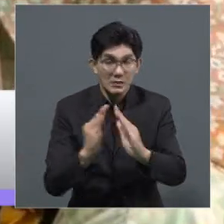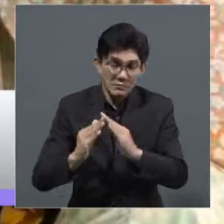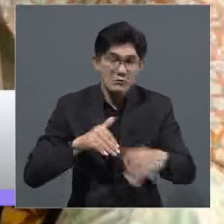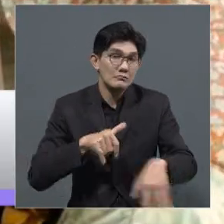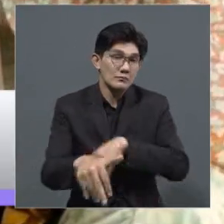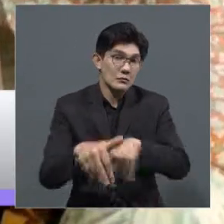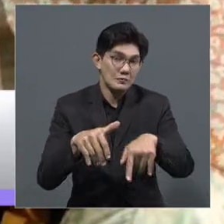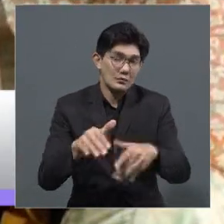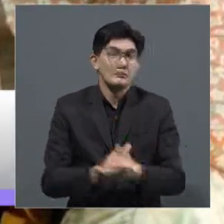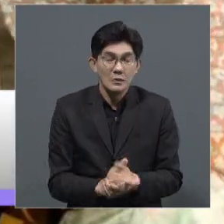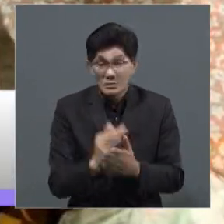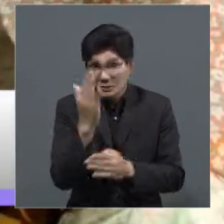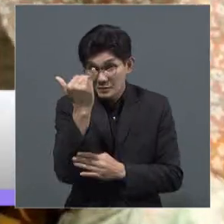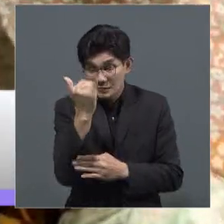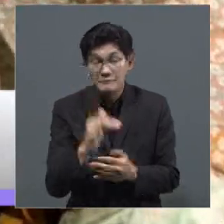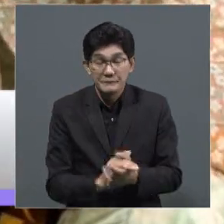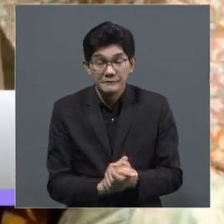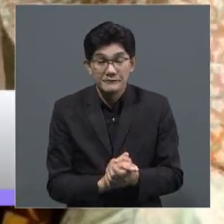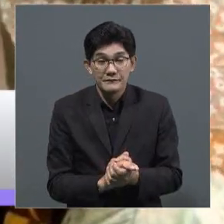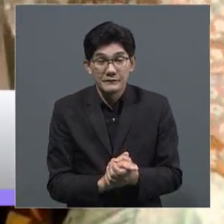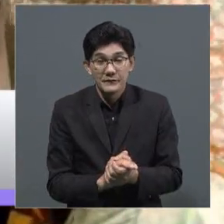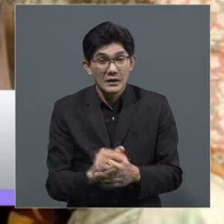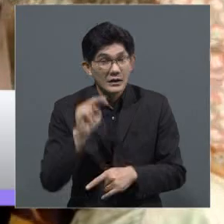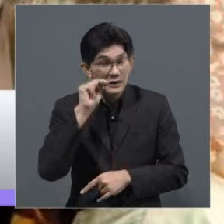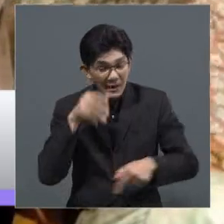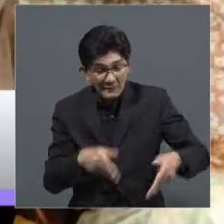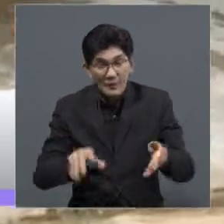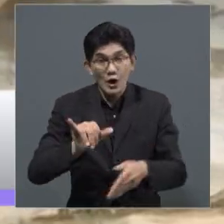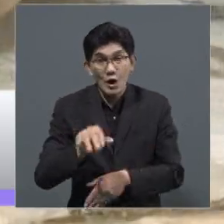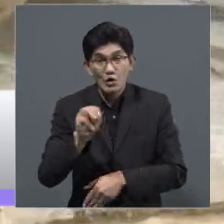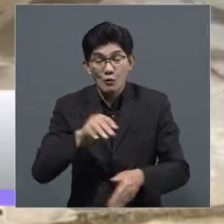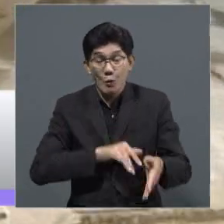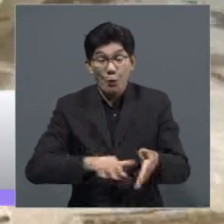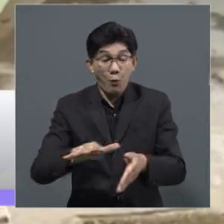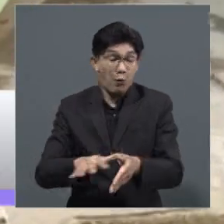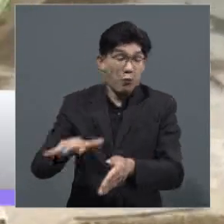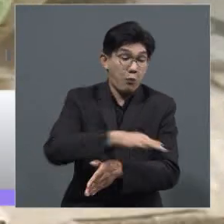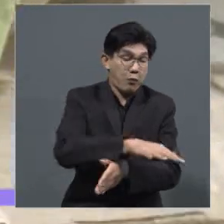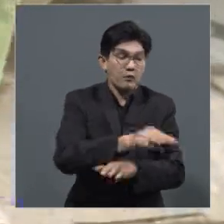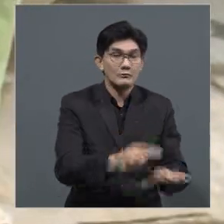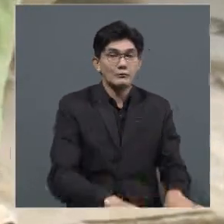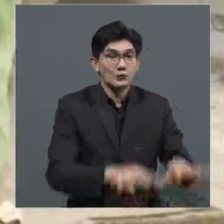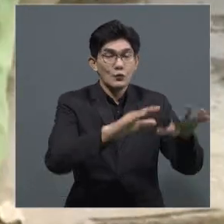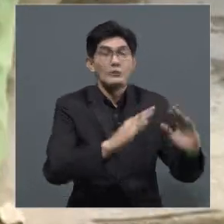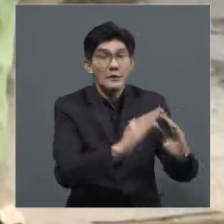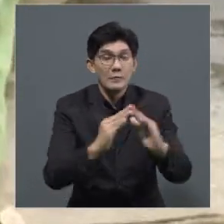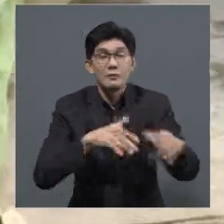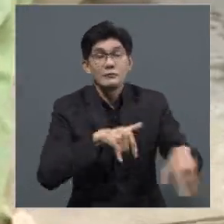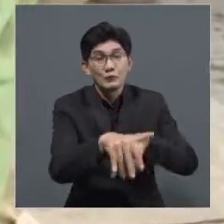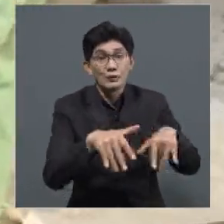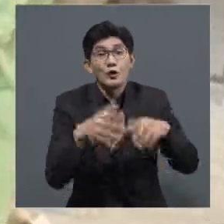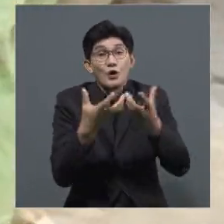ชนนะครับเนื่องจากว่าเอ่อมีเหตุการณ์ก็คือแม่น้ำยมเนี่ยไหลบ่าเอ่อล้นเข้าไปท่วมนะครับนอกจากนี้ก็มีการมอบ